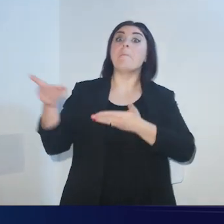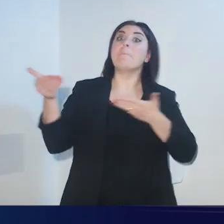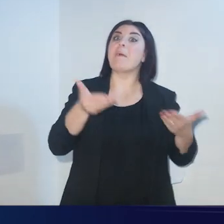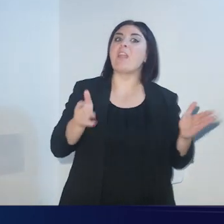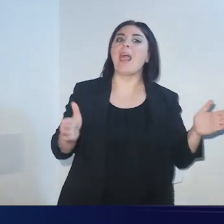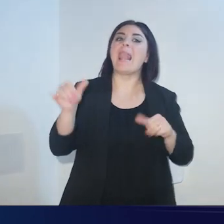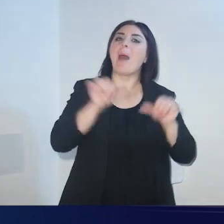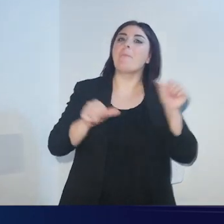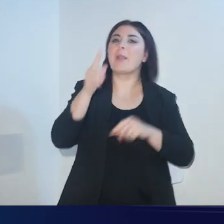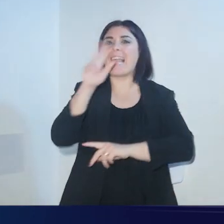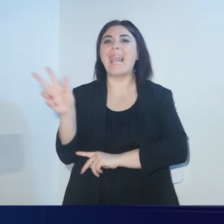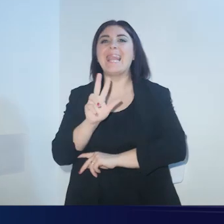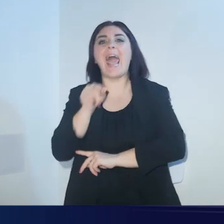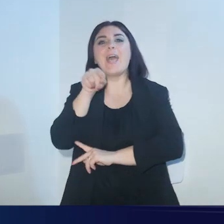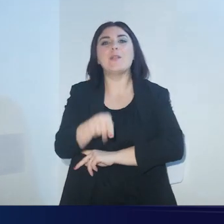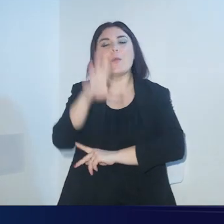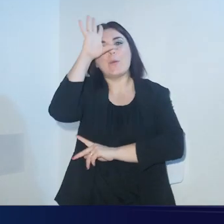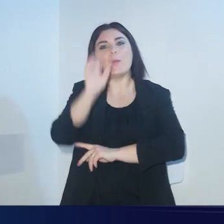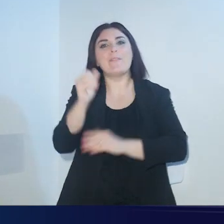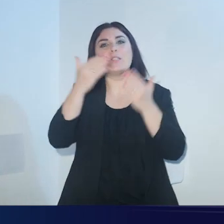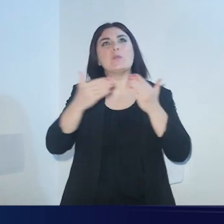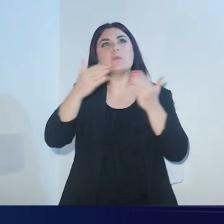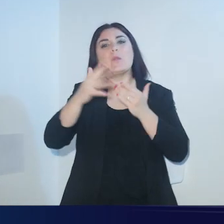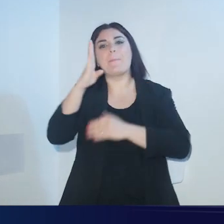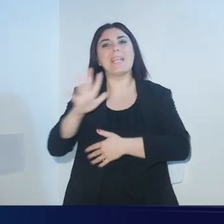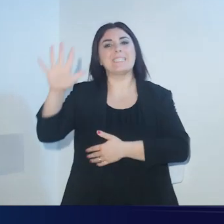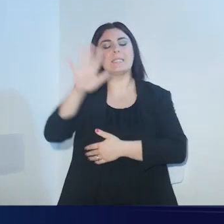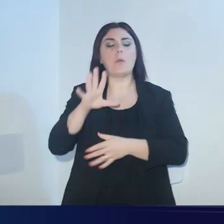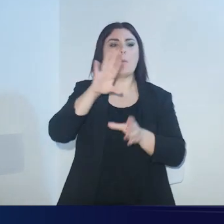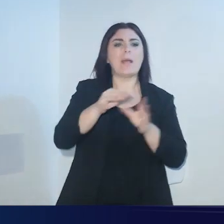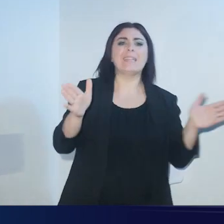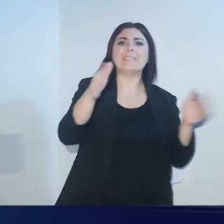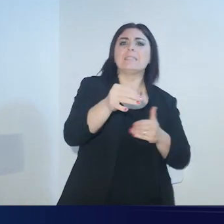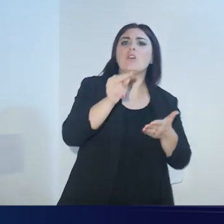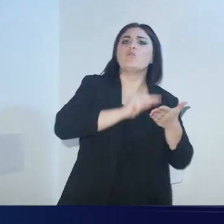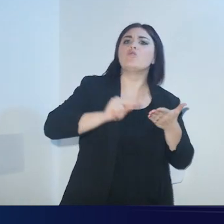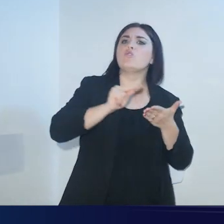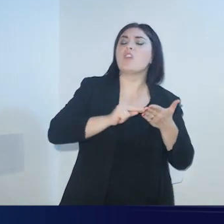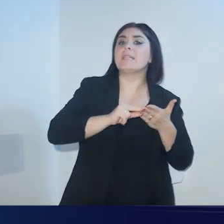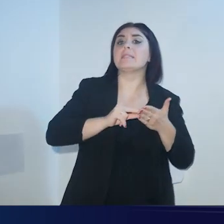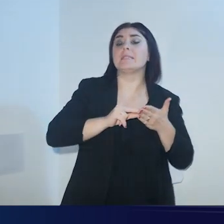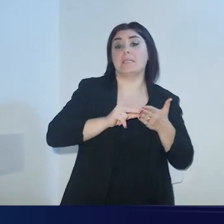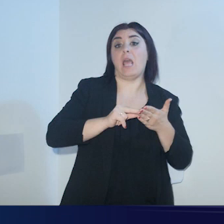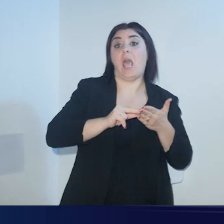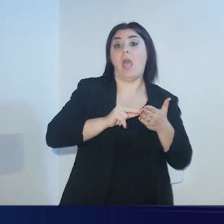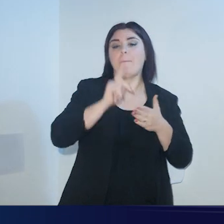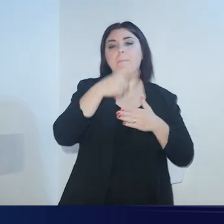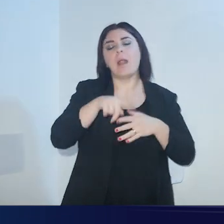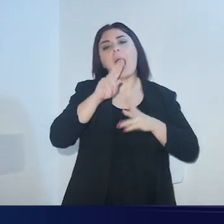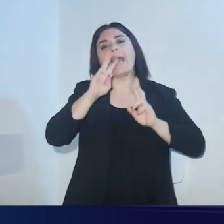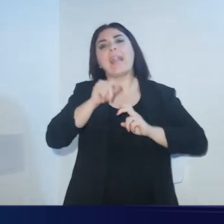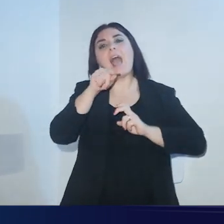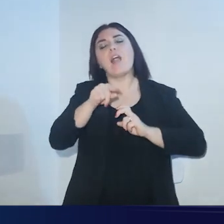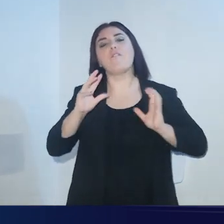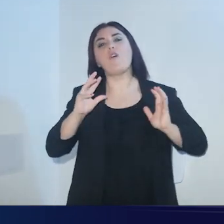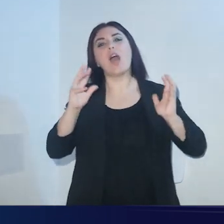Benvenuti nel laboratorio del legno dell'Università degli Studi della Basilicata. Siamo all'interno della SAFE, della Scuola di Scienze Agrarie, Ambientali e